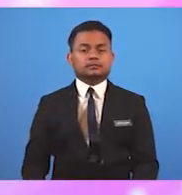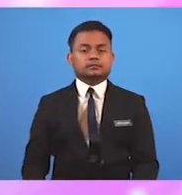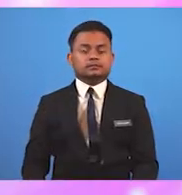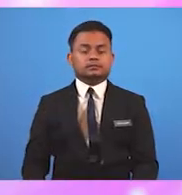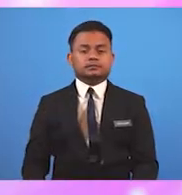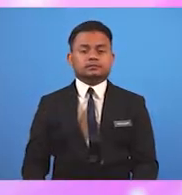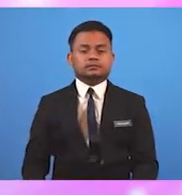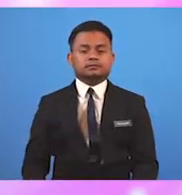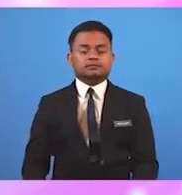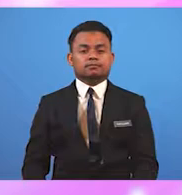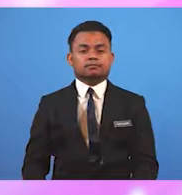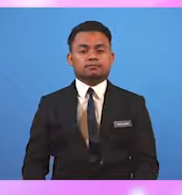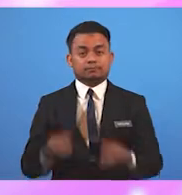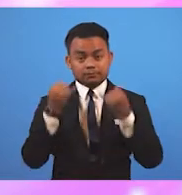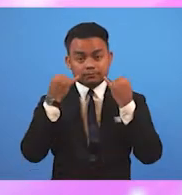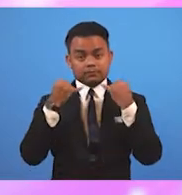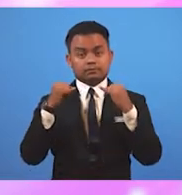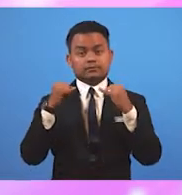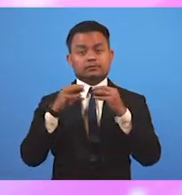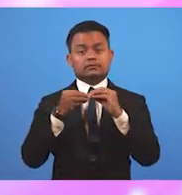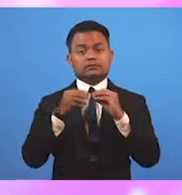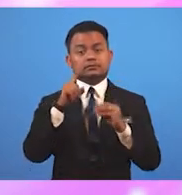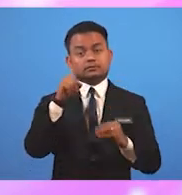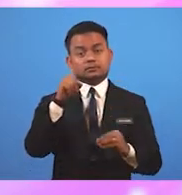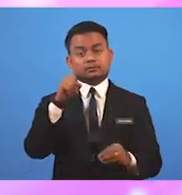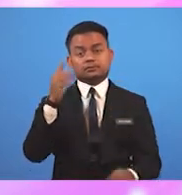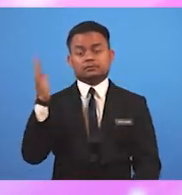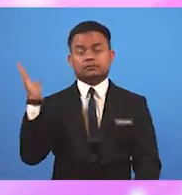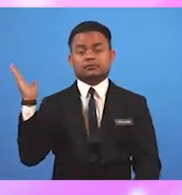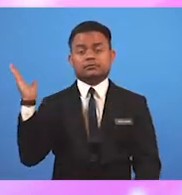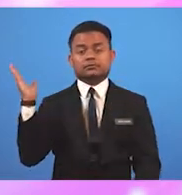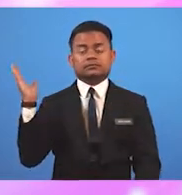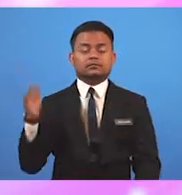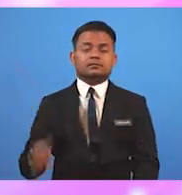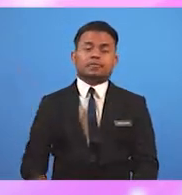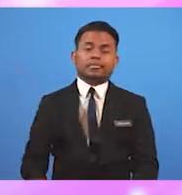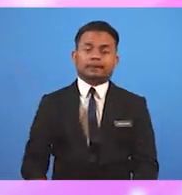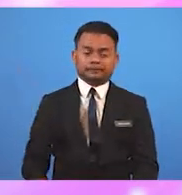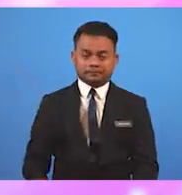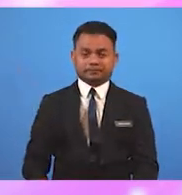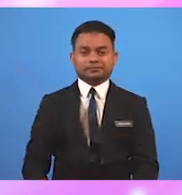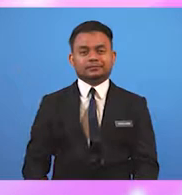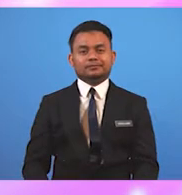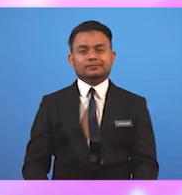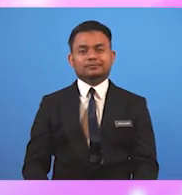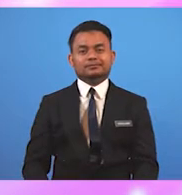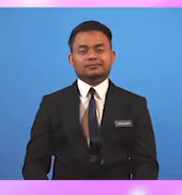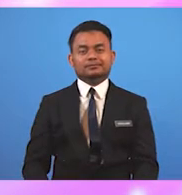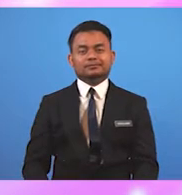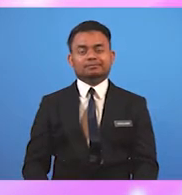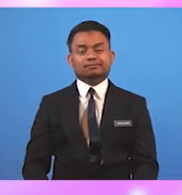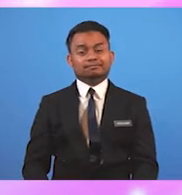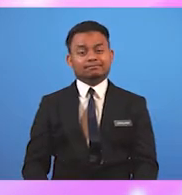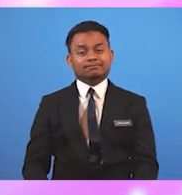Jawapan bagi soalan yang pertama, antara tanda-tanda penyakit ikan, sirip reput,